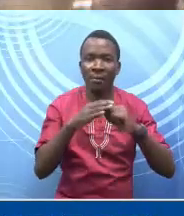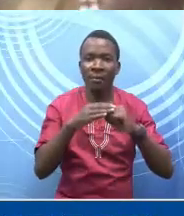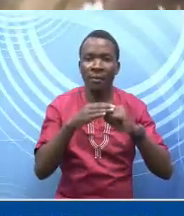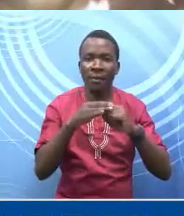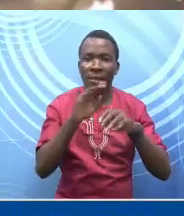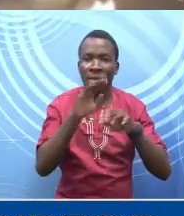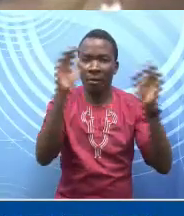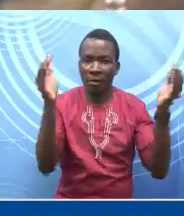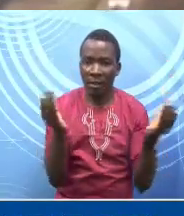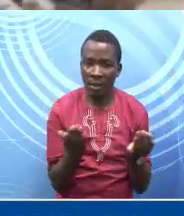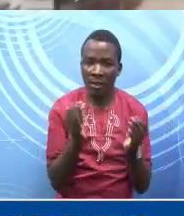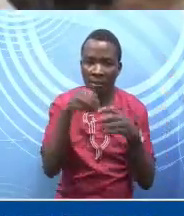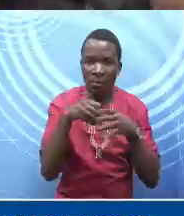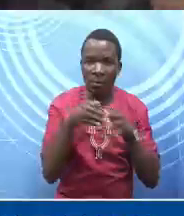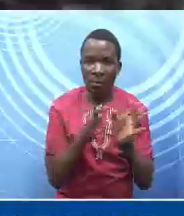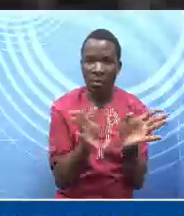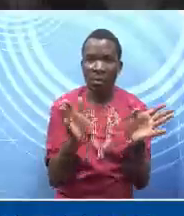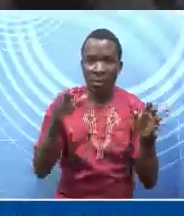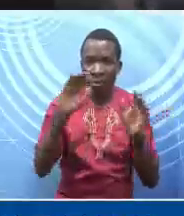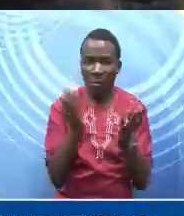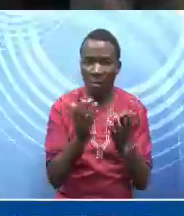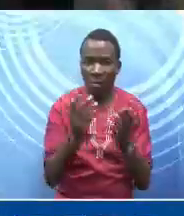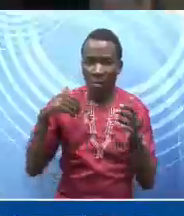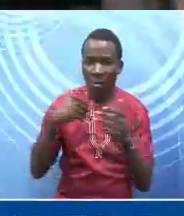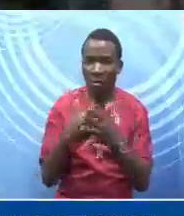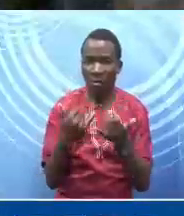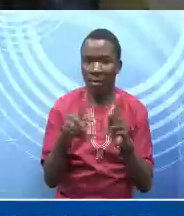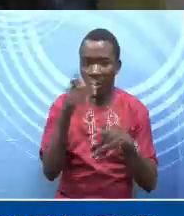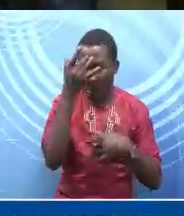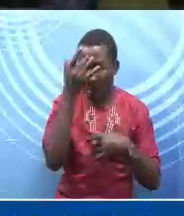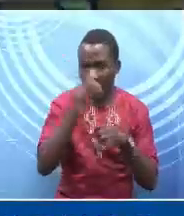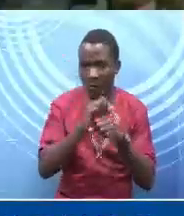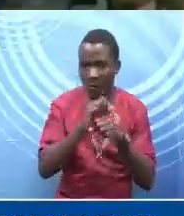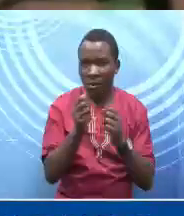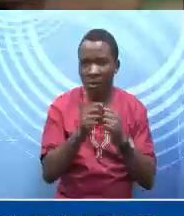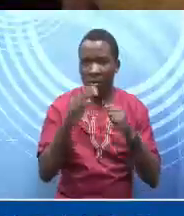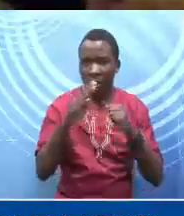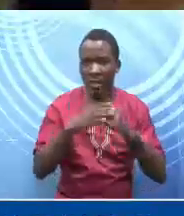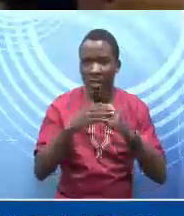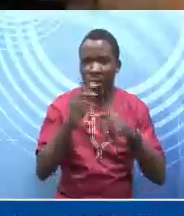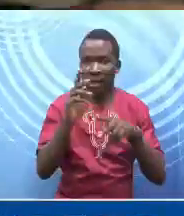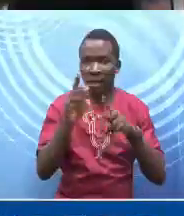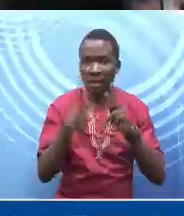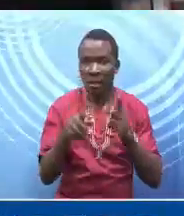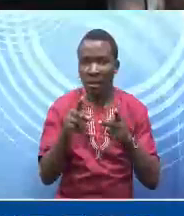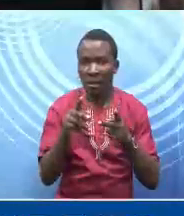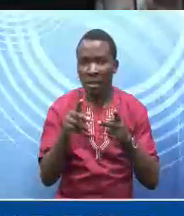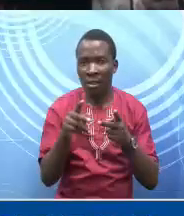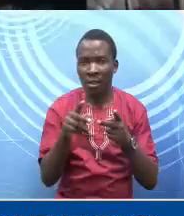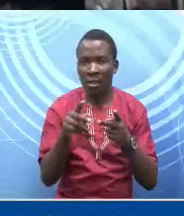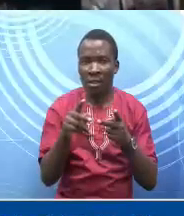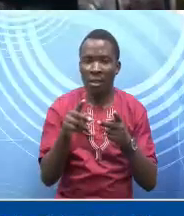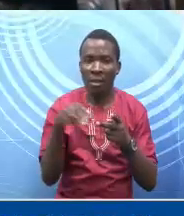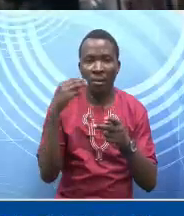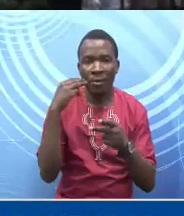COVID-19 ku isi muri rusange. Ku isi kugeza kuri ubu abantu bamaze kwandura icyorezo cya COVID-19 bamaze